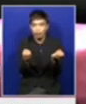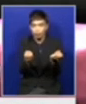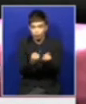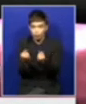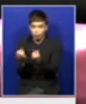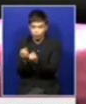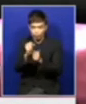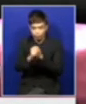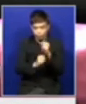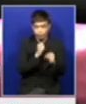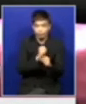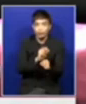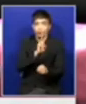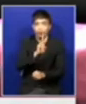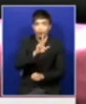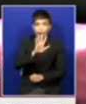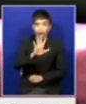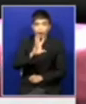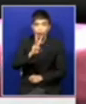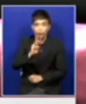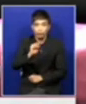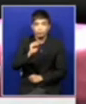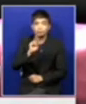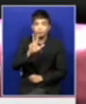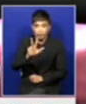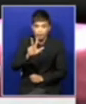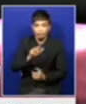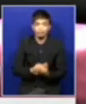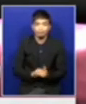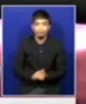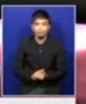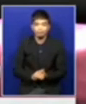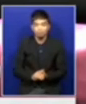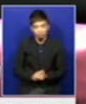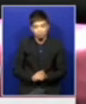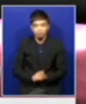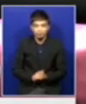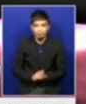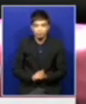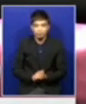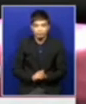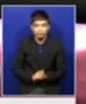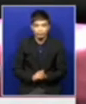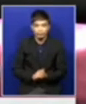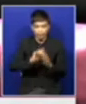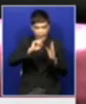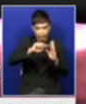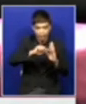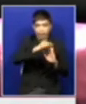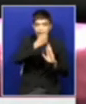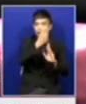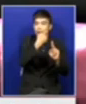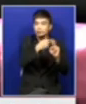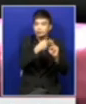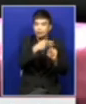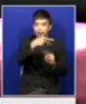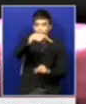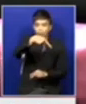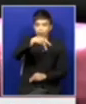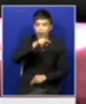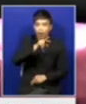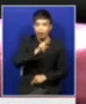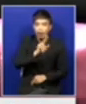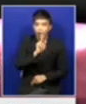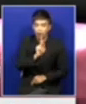ศ.2563นี้ด้วยความเคารพค่ะท่านประธานแค่เริ่มต้นชื่อพรก.นี้ดิฉันก็ต้องขอติง